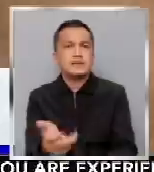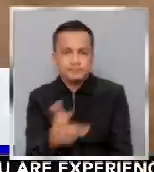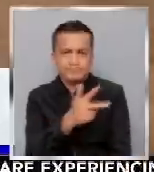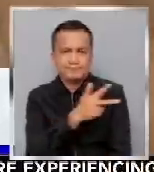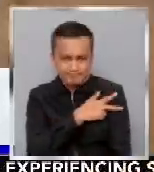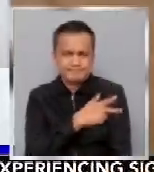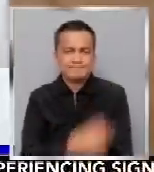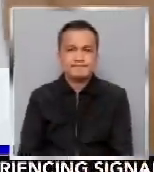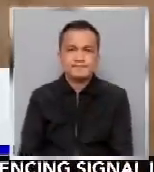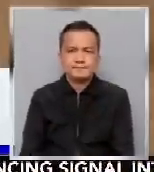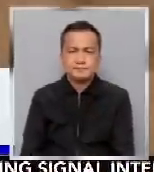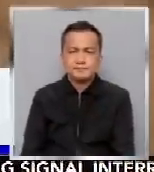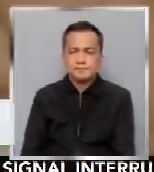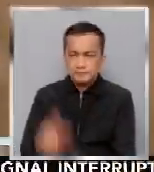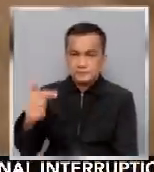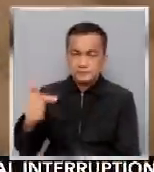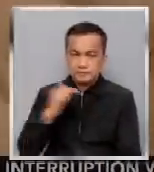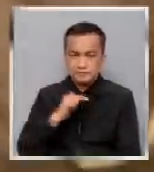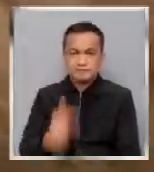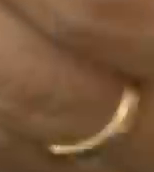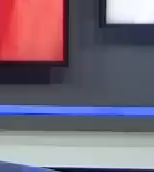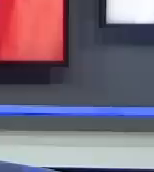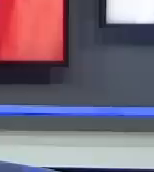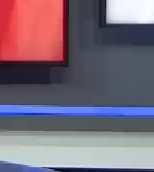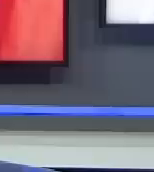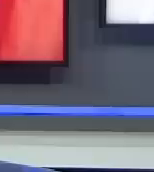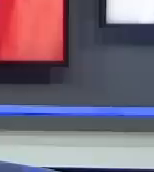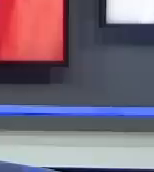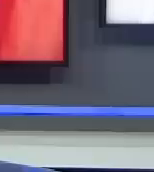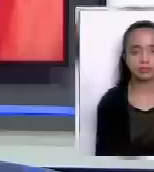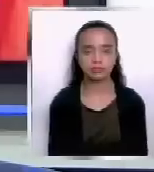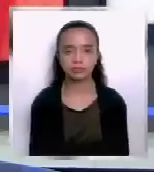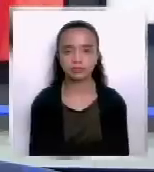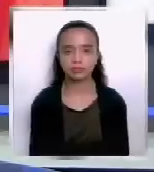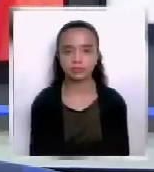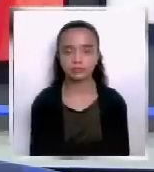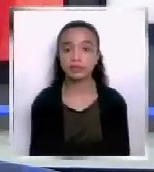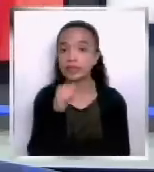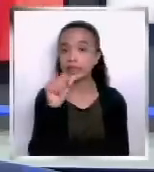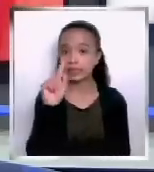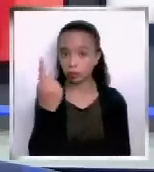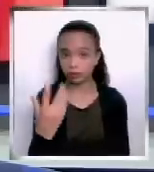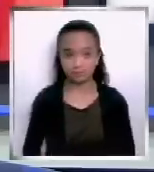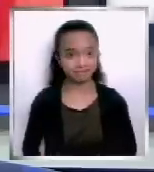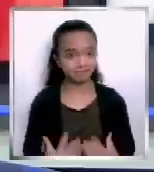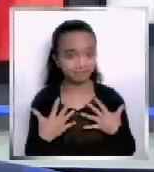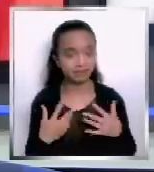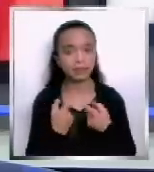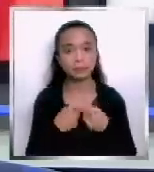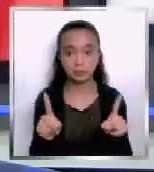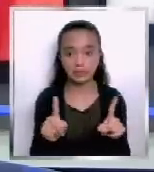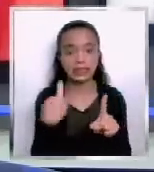magpa-booster. Joseph Morong, Nakatutok 24 Oras. Inspirasyon, hindi lang sa kanyang pamilya kundi pati na rin sa iba pang